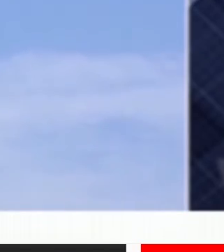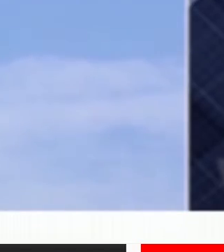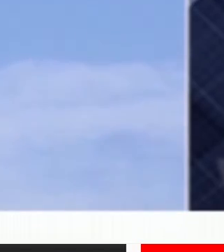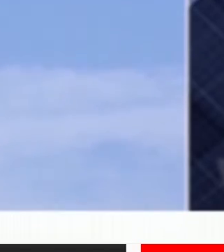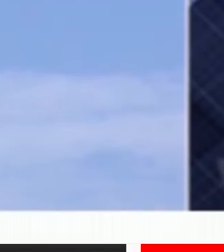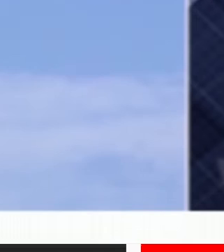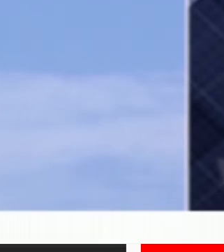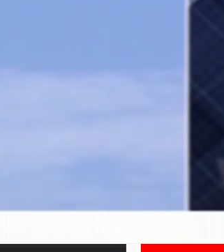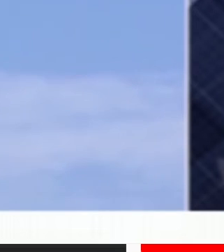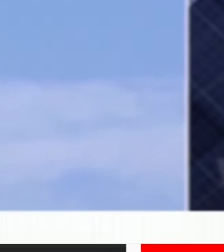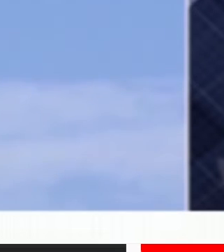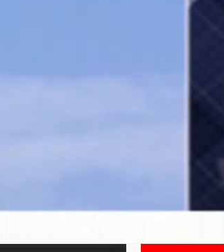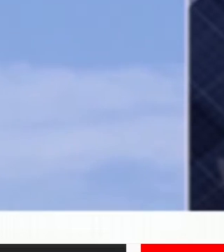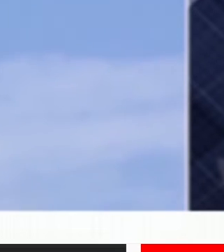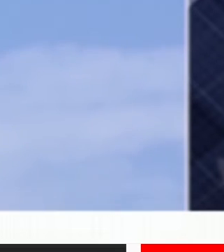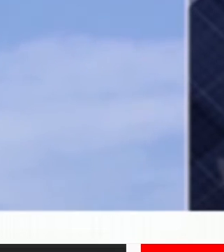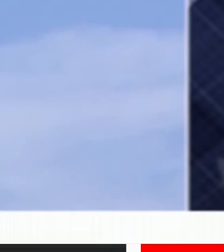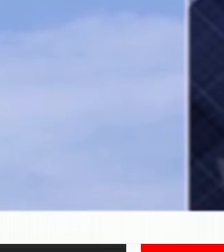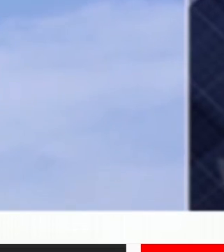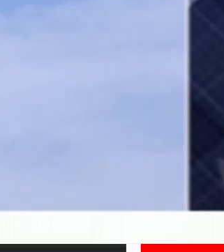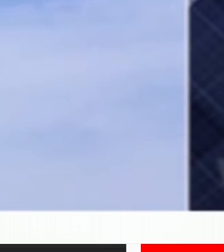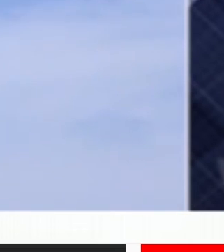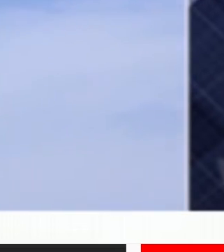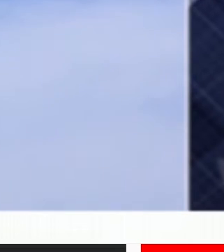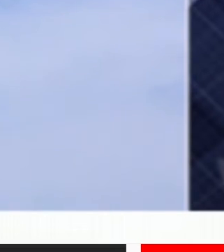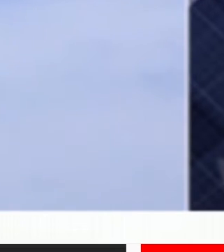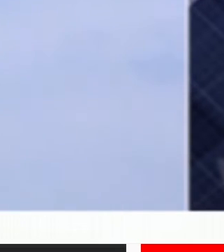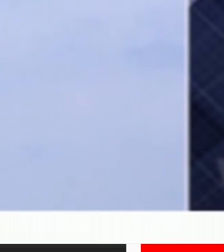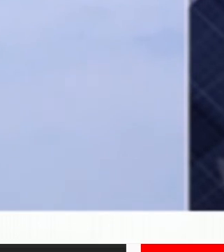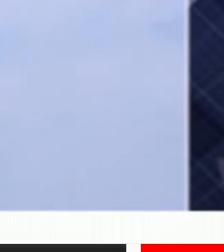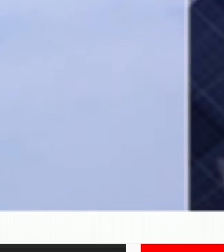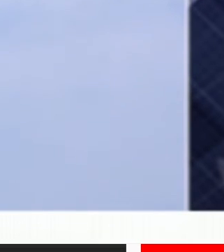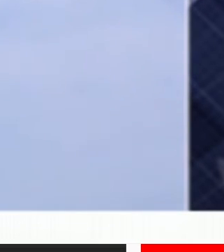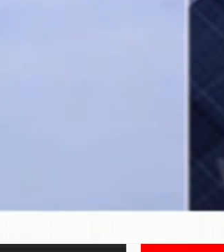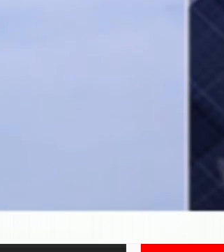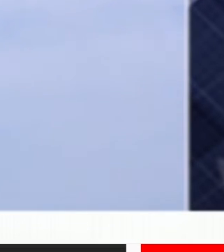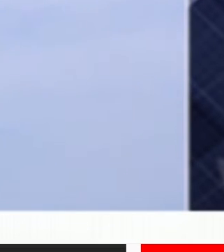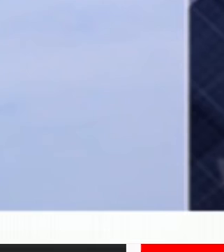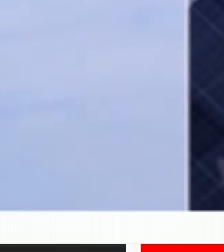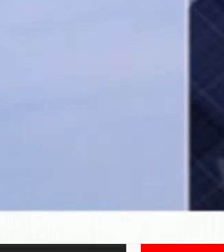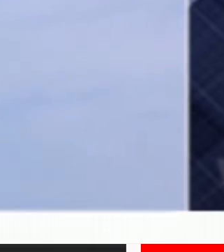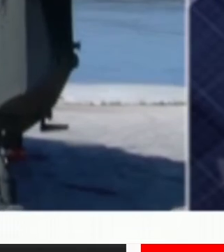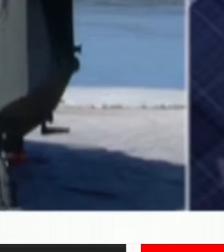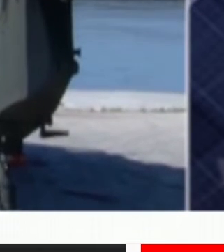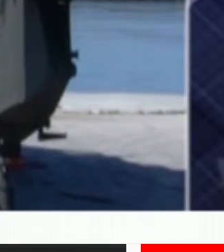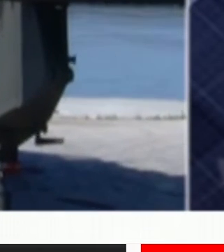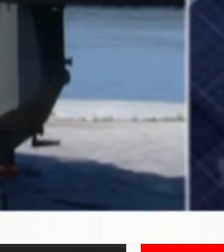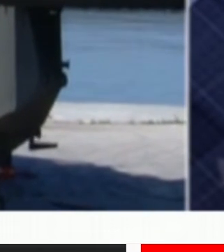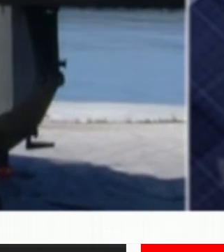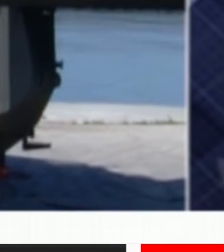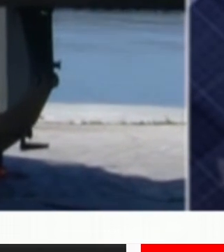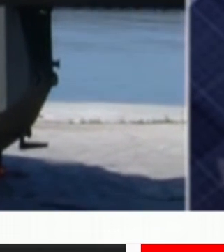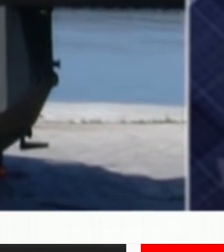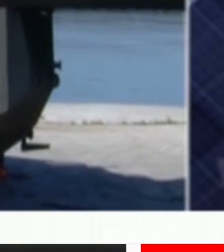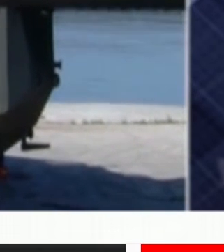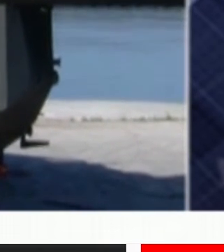2. Τον άλλο μήνα υπογράφεται η καινούργια αμυντική συνεργασία μεταξύ Ελλάδος και Ηνωμένων Πολιτειών, η